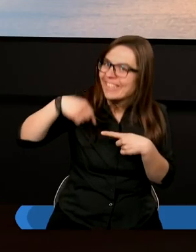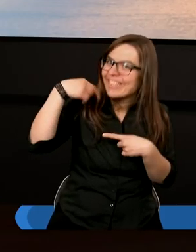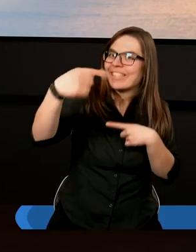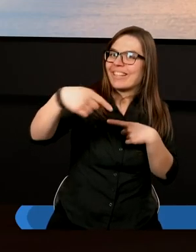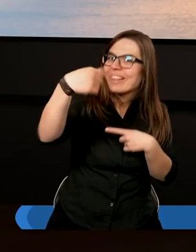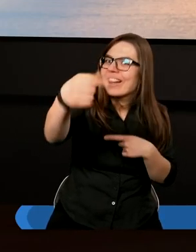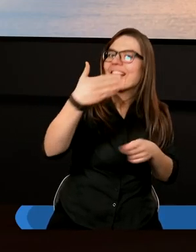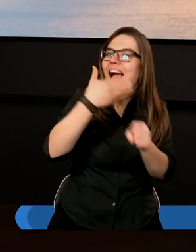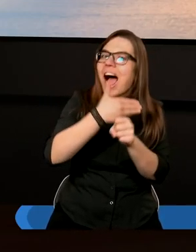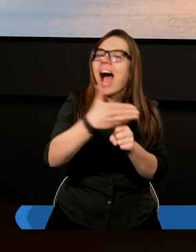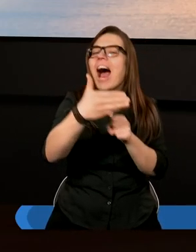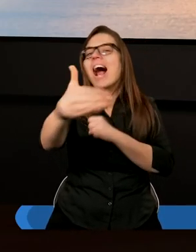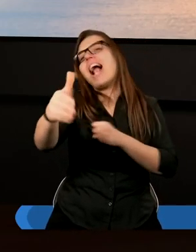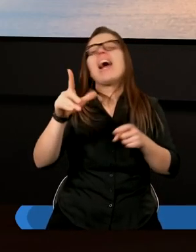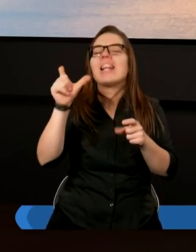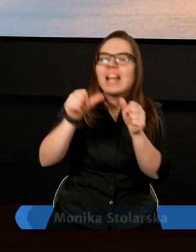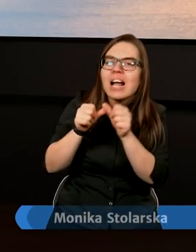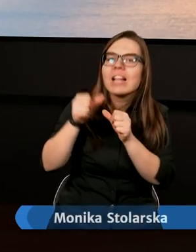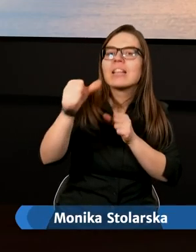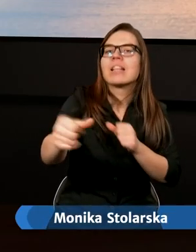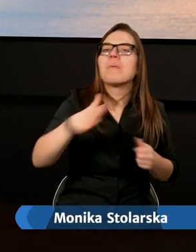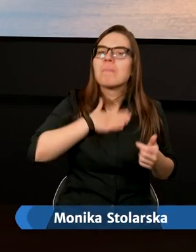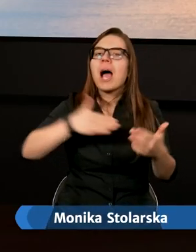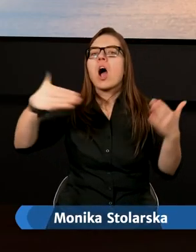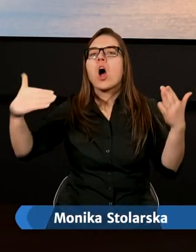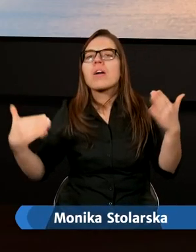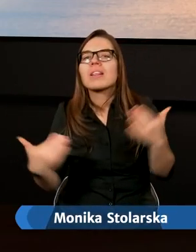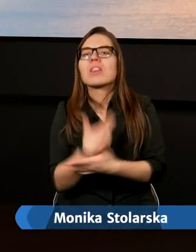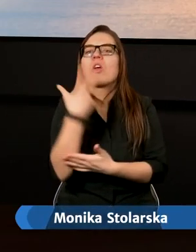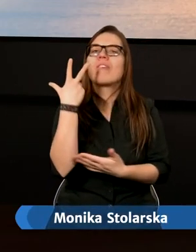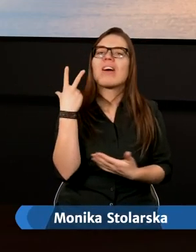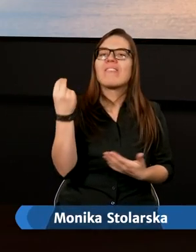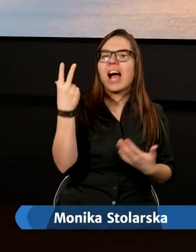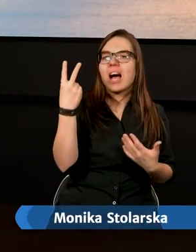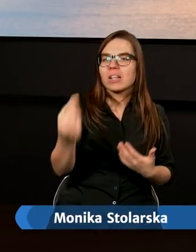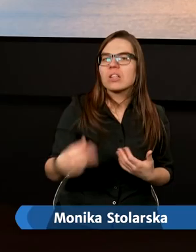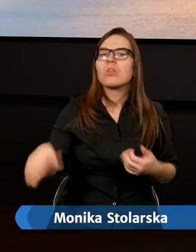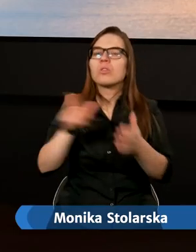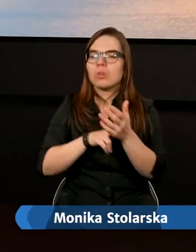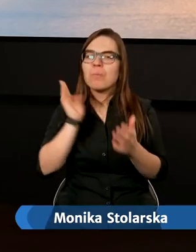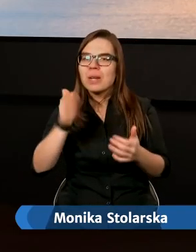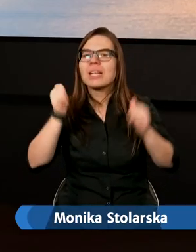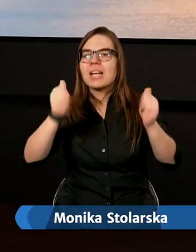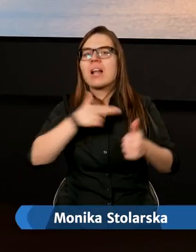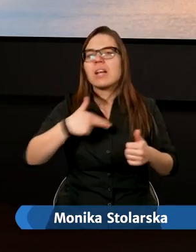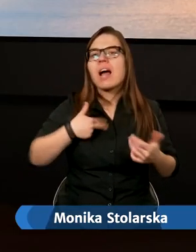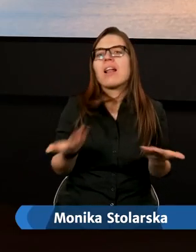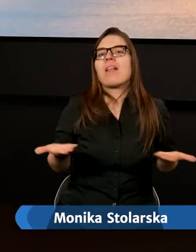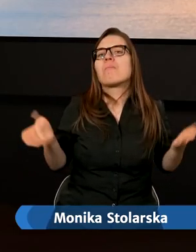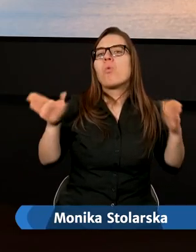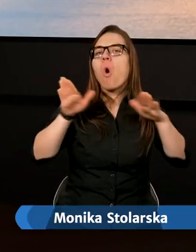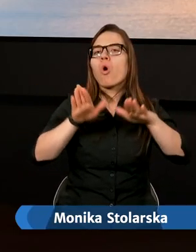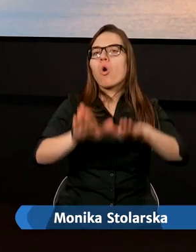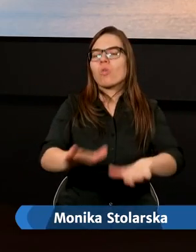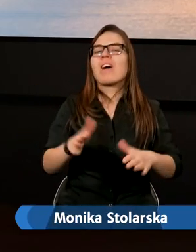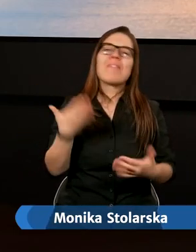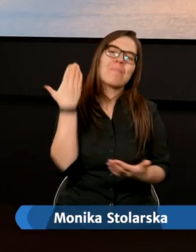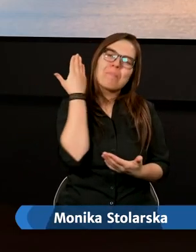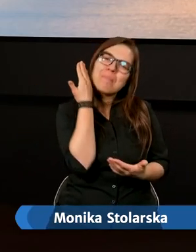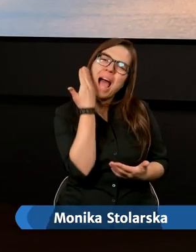za tydzień mieli kolejne studia które staną się dla nas wielkim błogosławieństwem